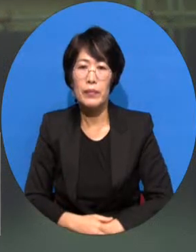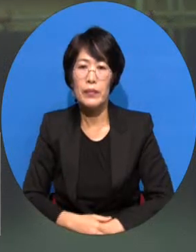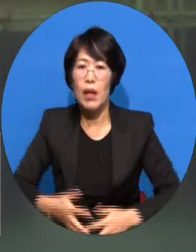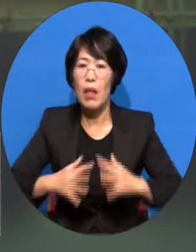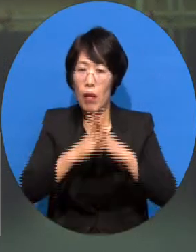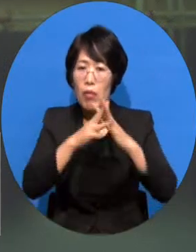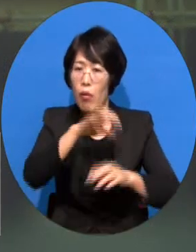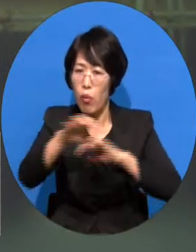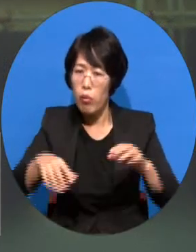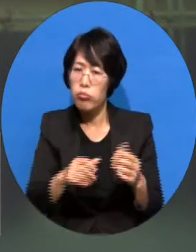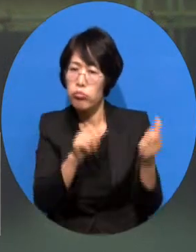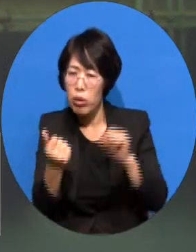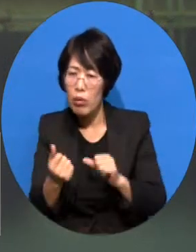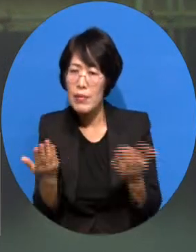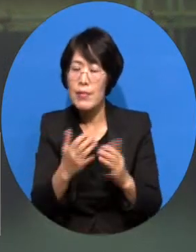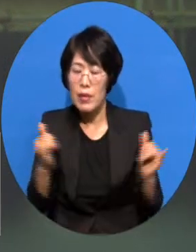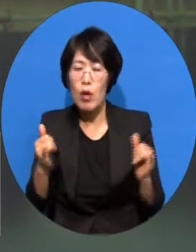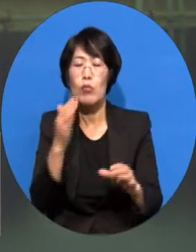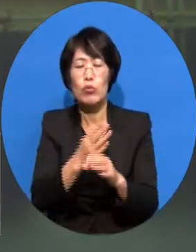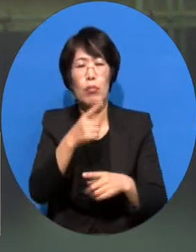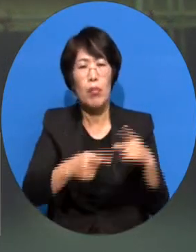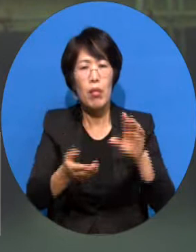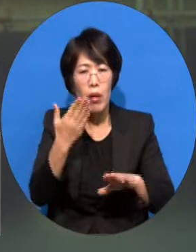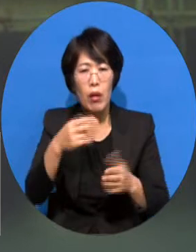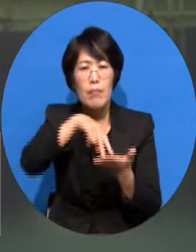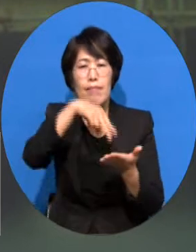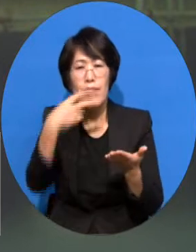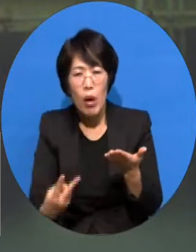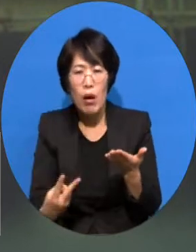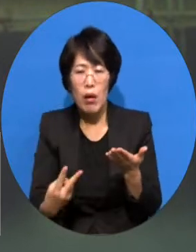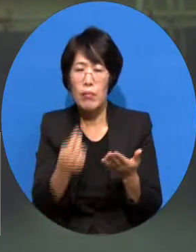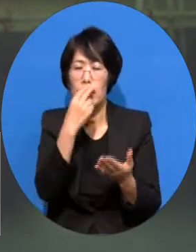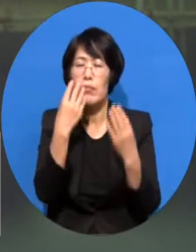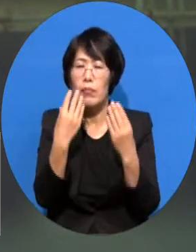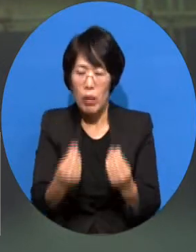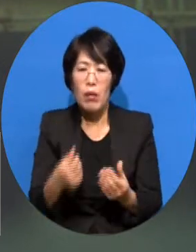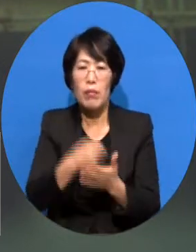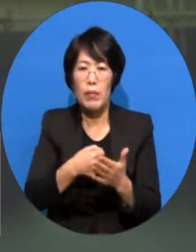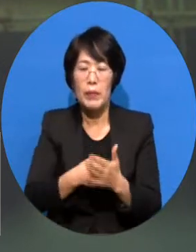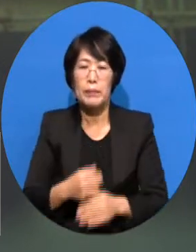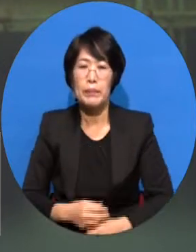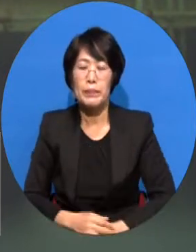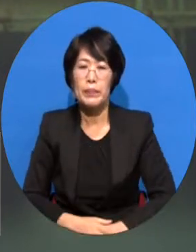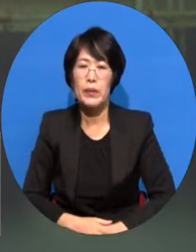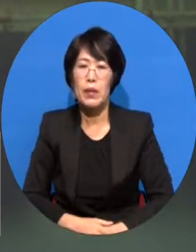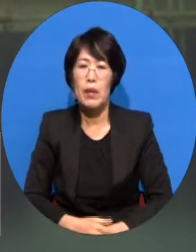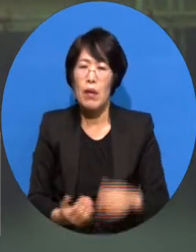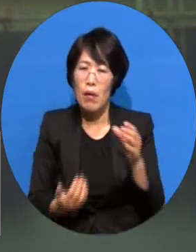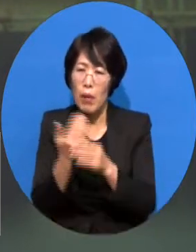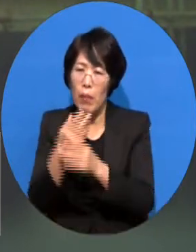건설 현장에서 숨진 노동자 가운데 절반에 추락 사고로 안타까운 목숨을 잃고 있습니다 끊이지 않는